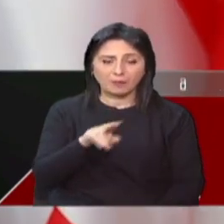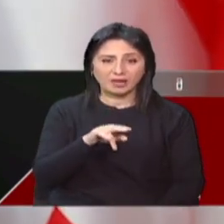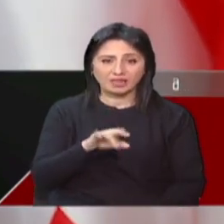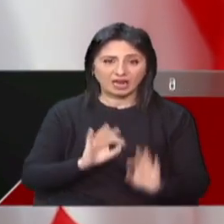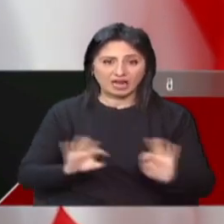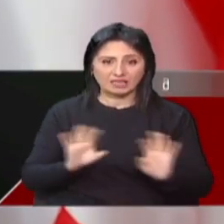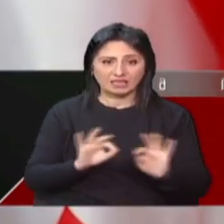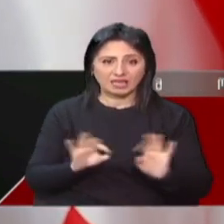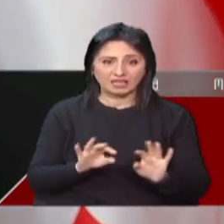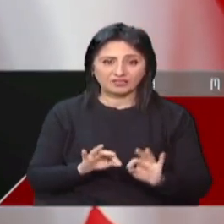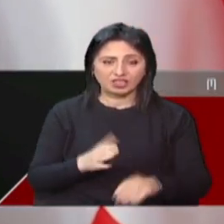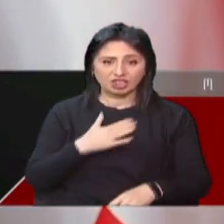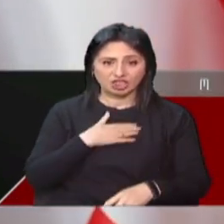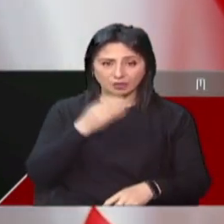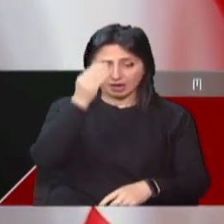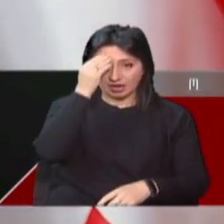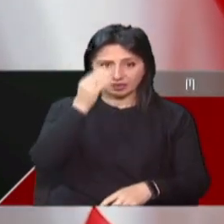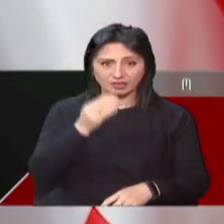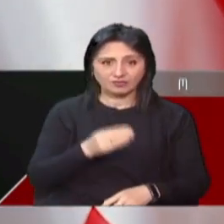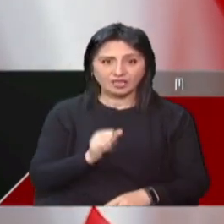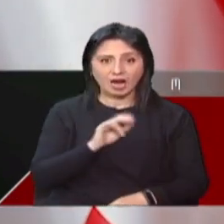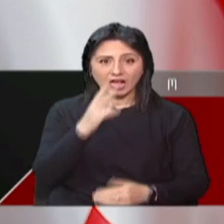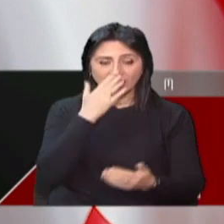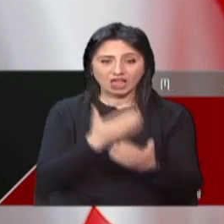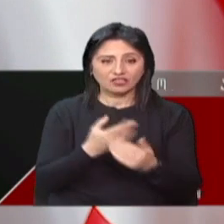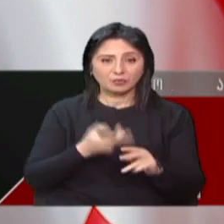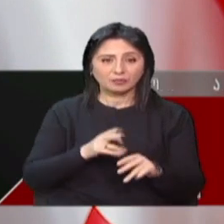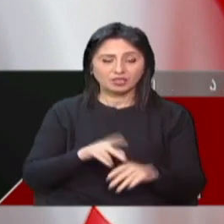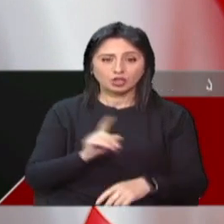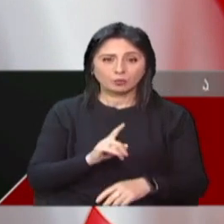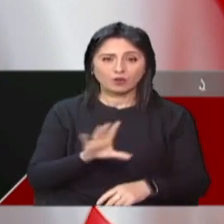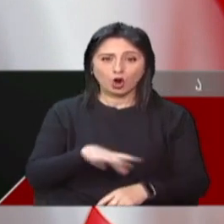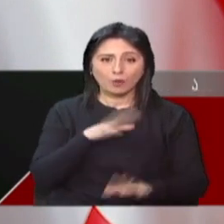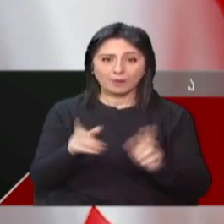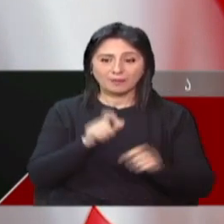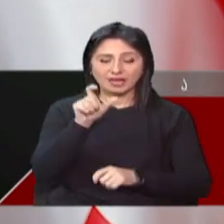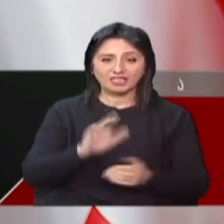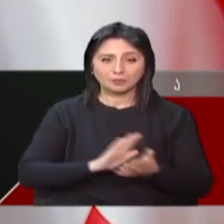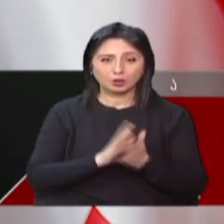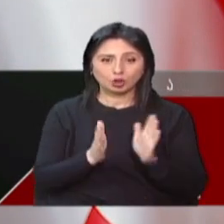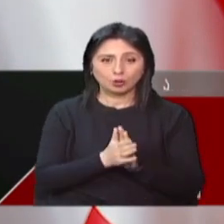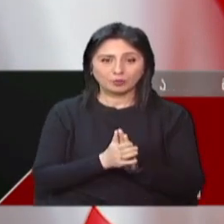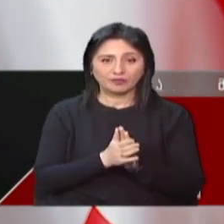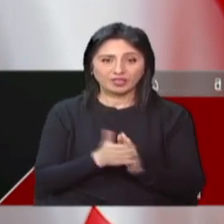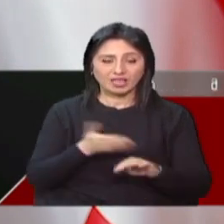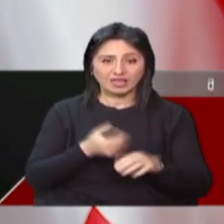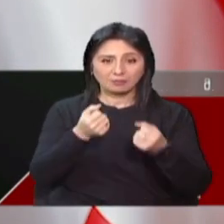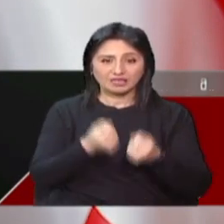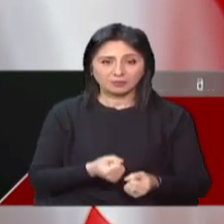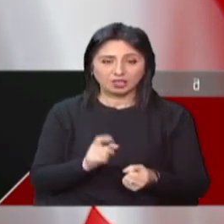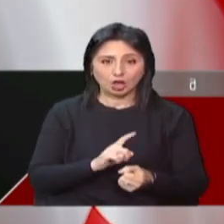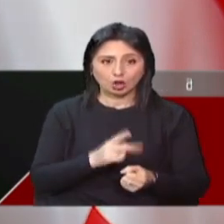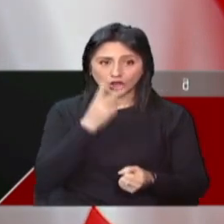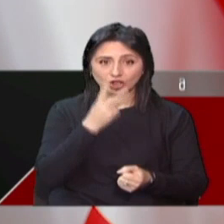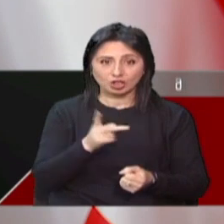განცხადება ჩემი აზრით ან აჩვენებს იმას, რომ ყოფილი პრეზიდენტის მდგომარეობა იმდენად დამძიმდა, რომ